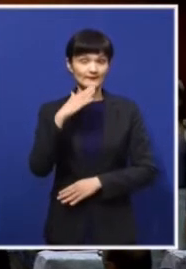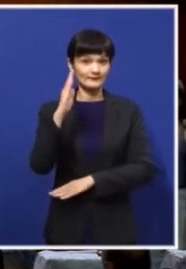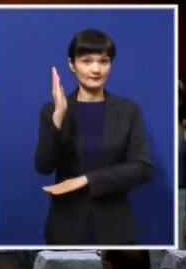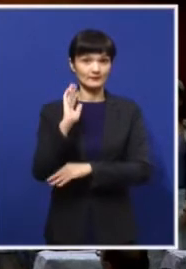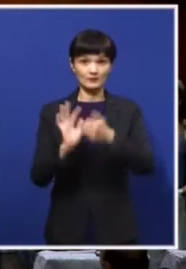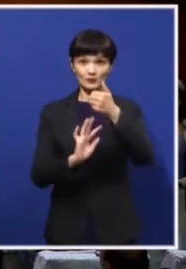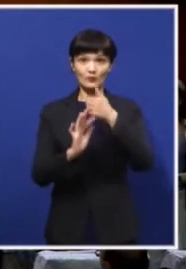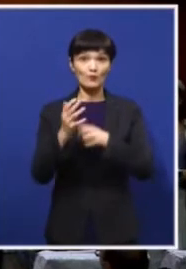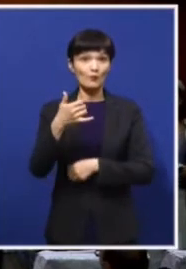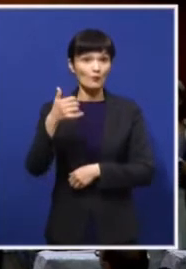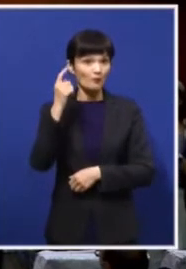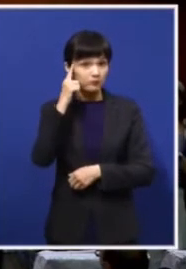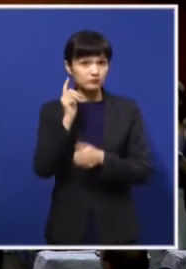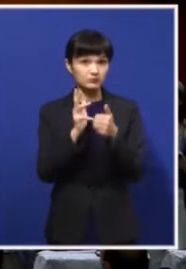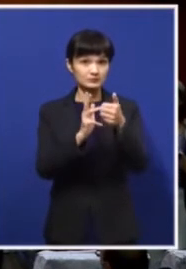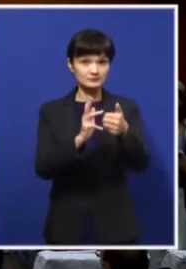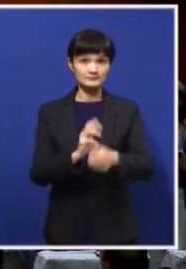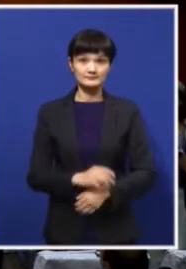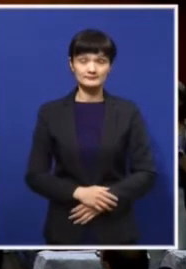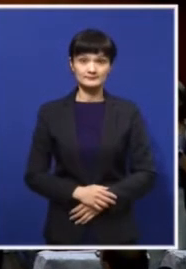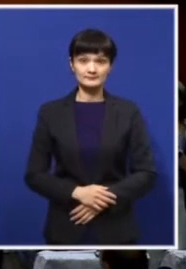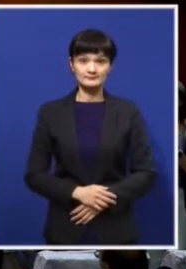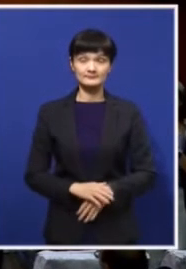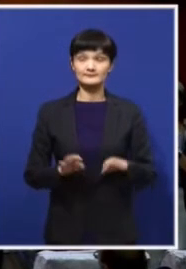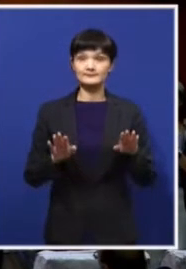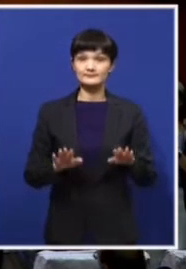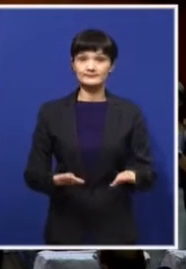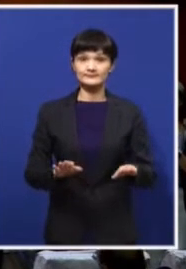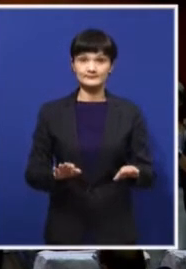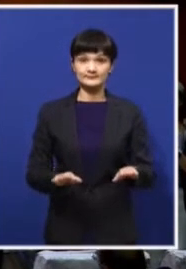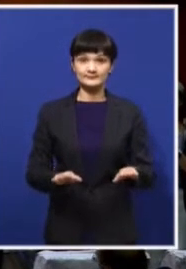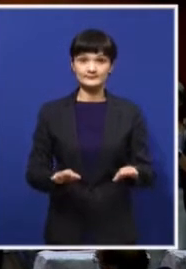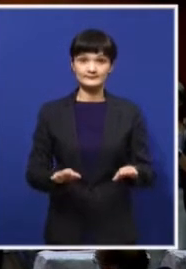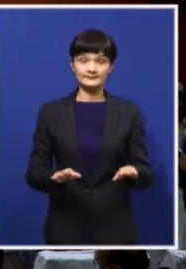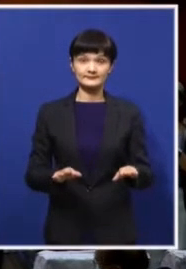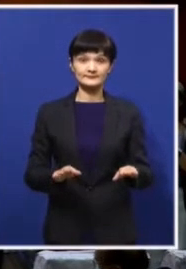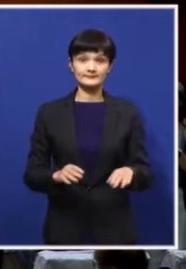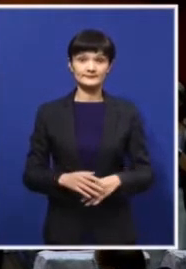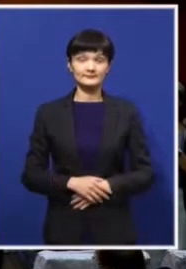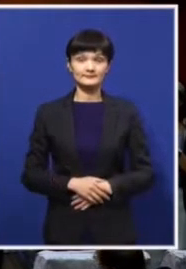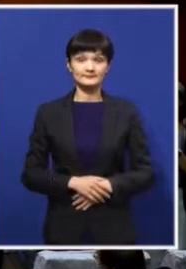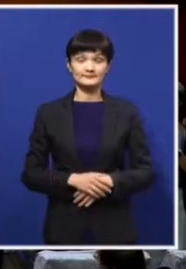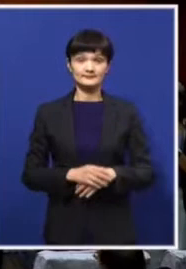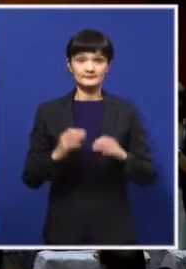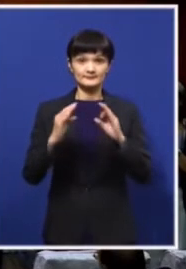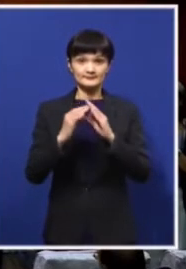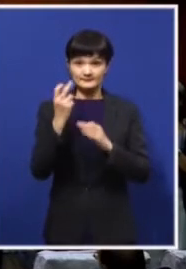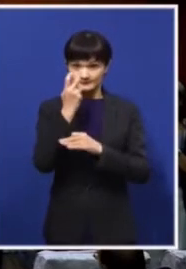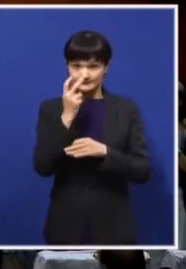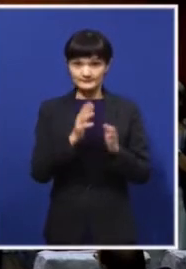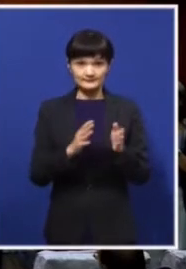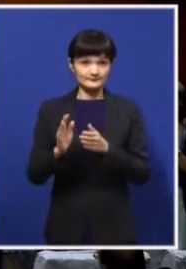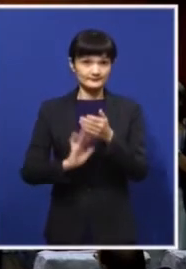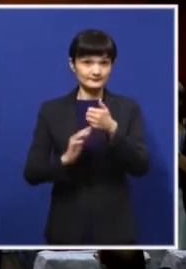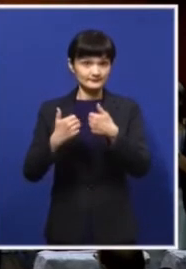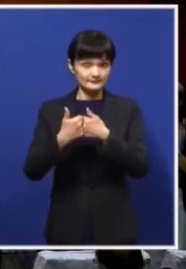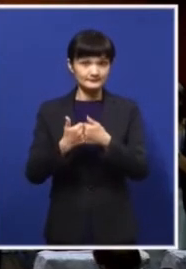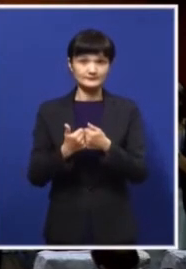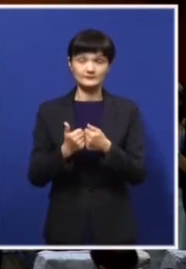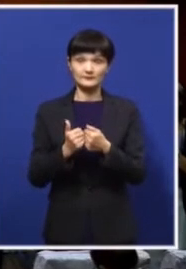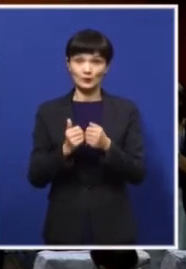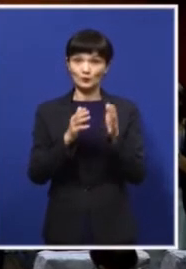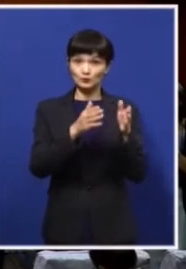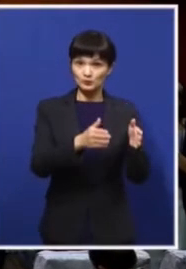教你的就是有关于现在那个金管会这边有关银行的这边